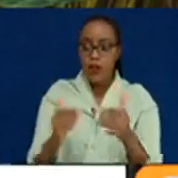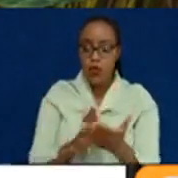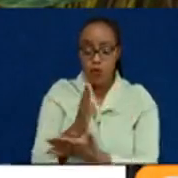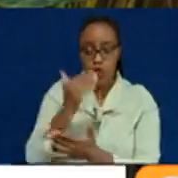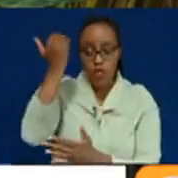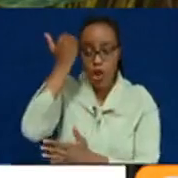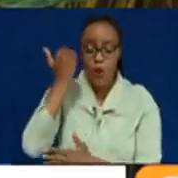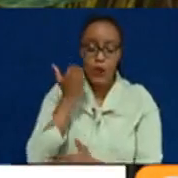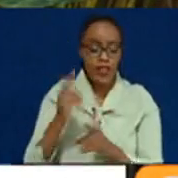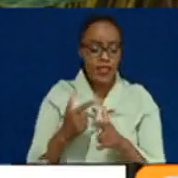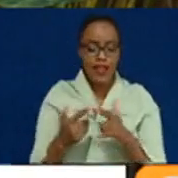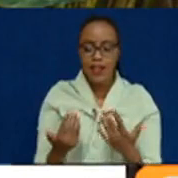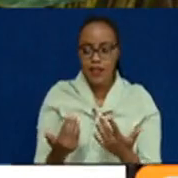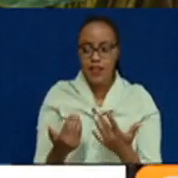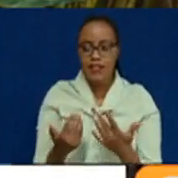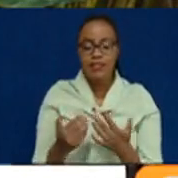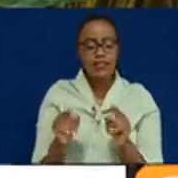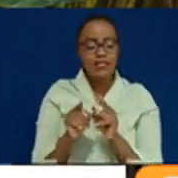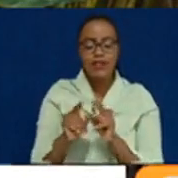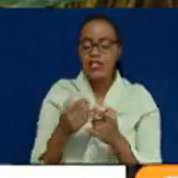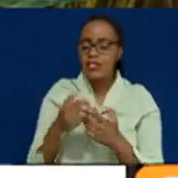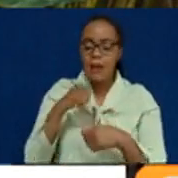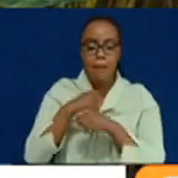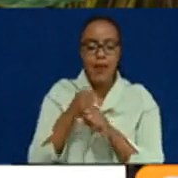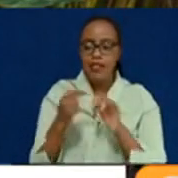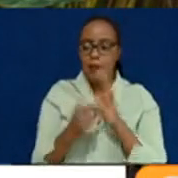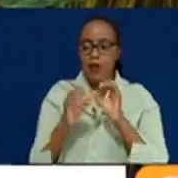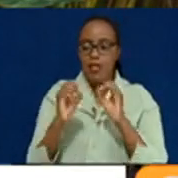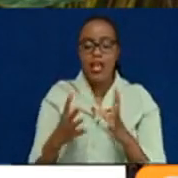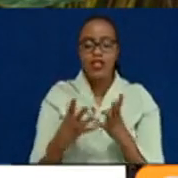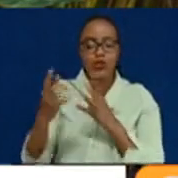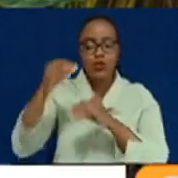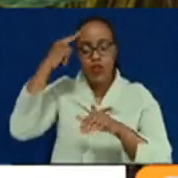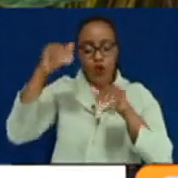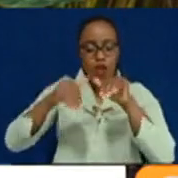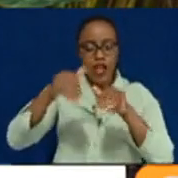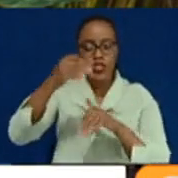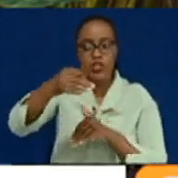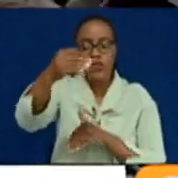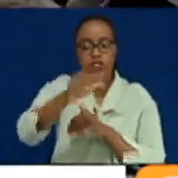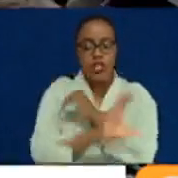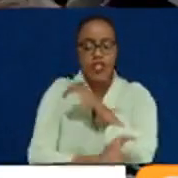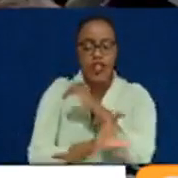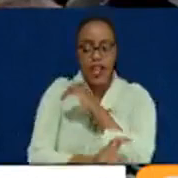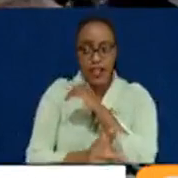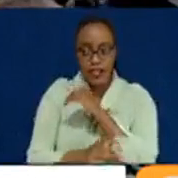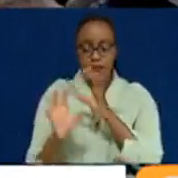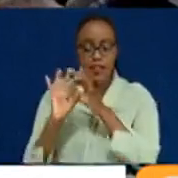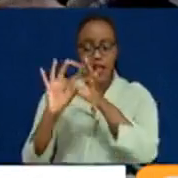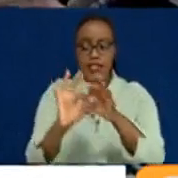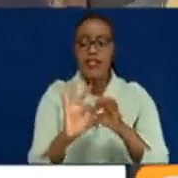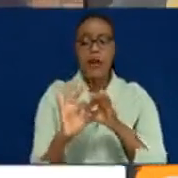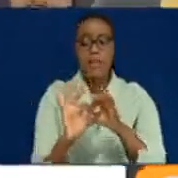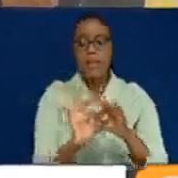law, it makes nonsense to go into any elections in future in this country. Muungano wa Azimio